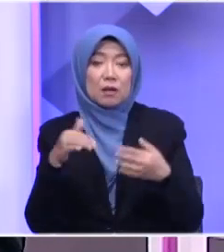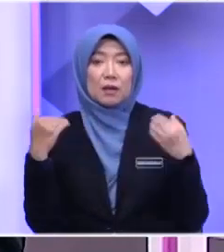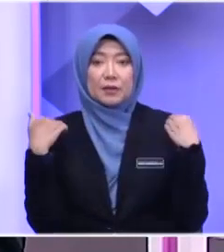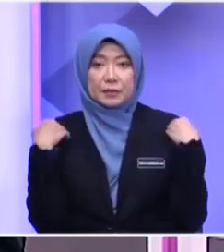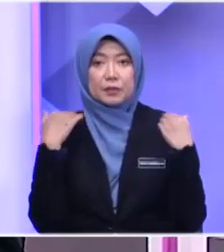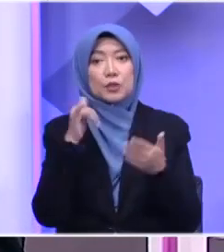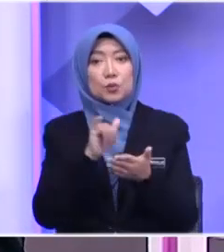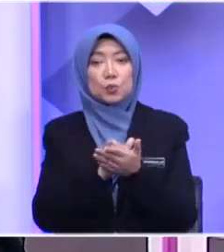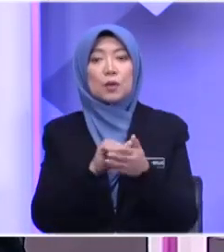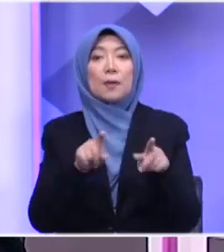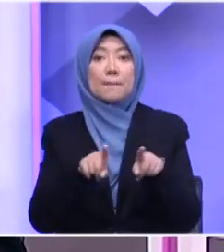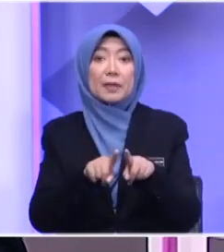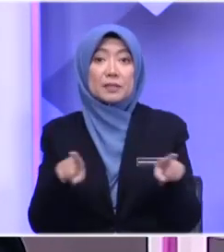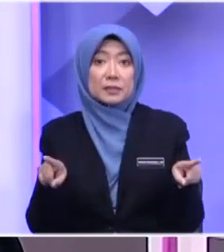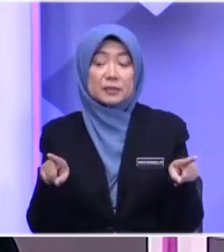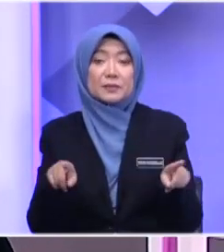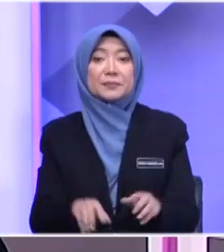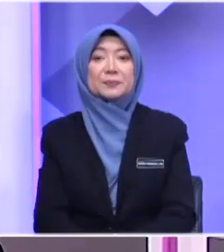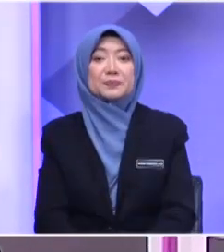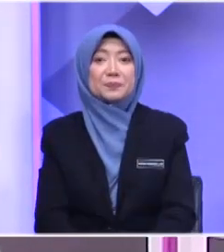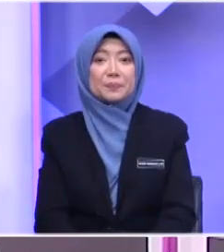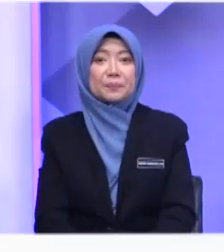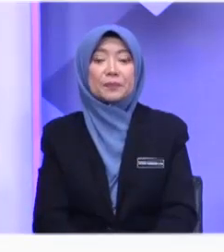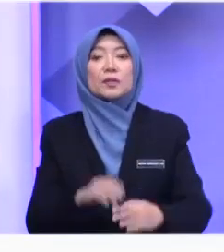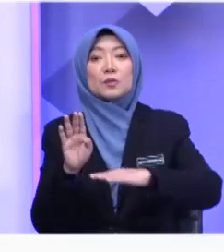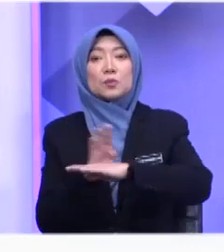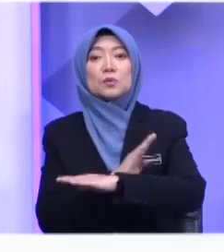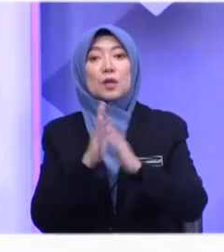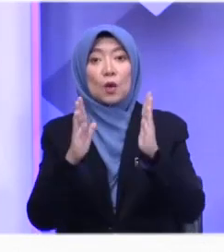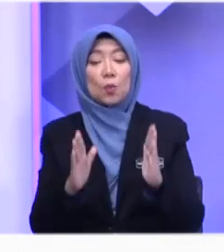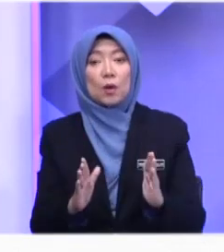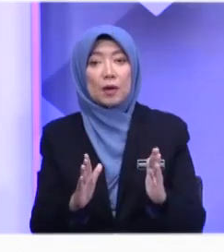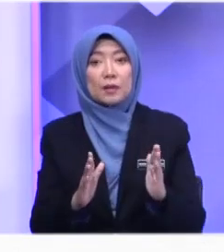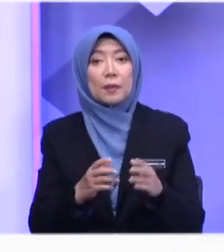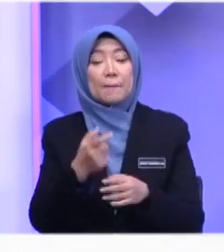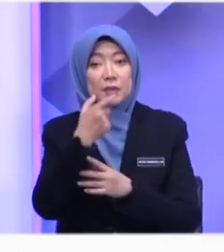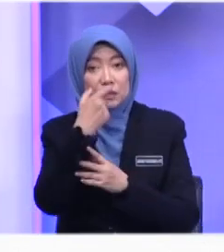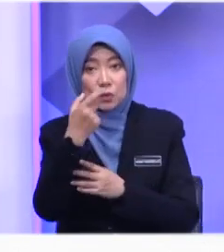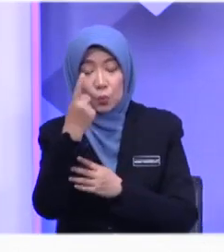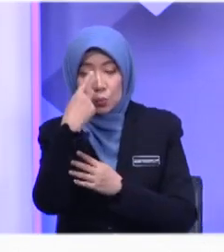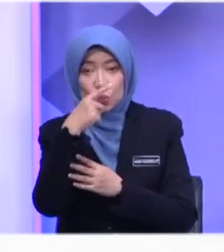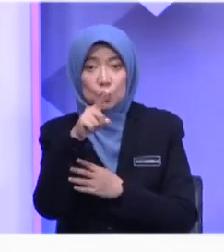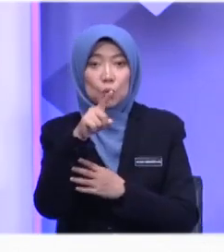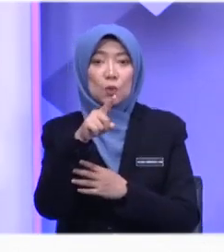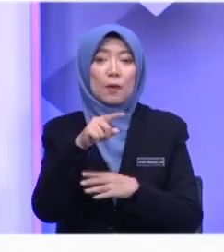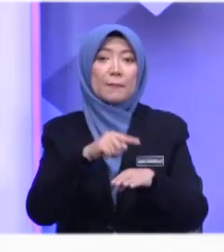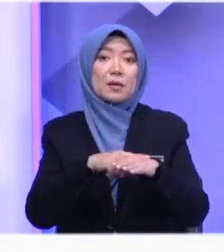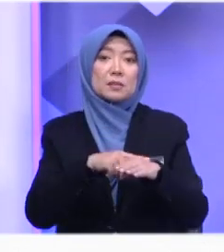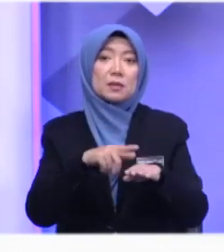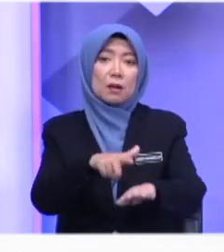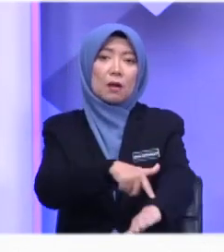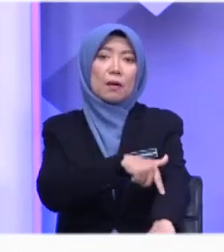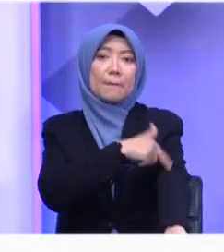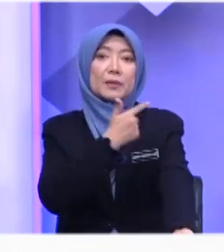berniaga dan khususnya usaha cenderung pada keuntungan jangka Masa panjang menikah lele penjaga